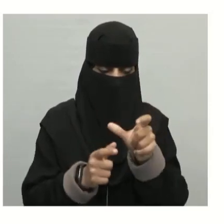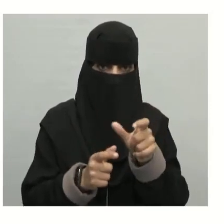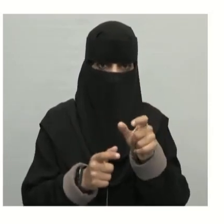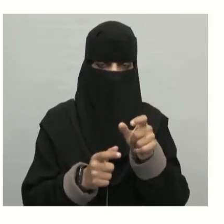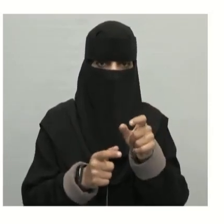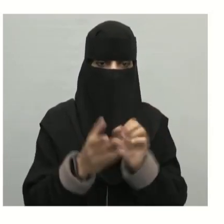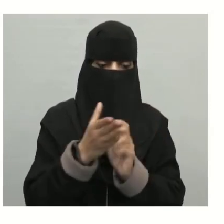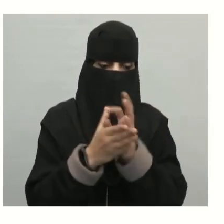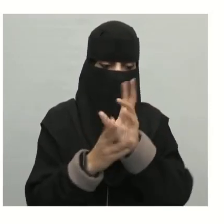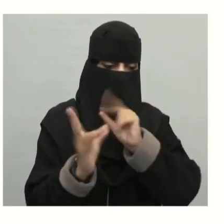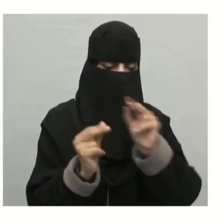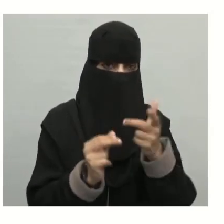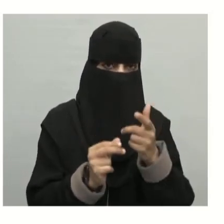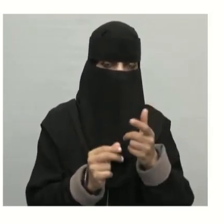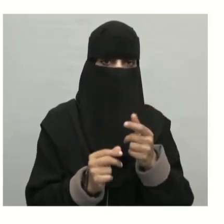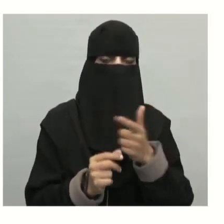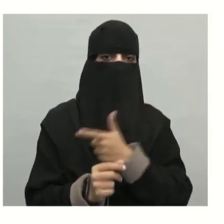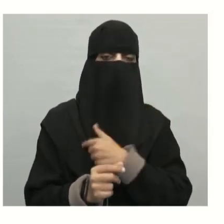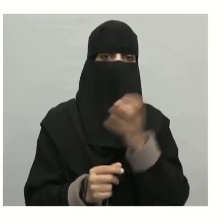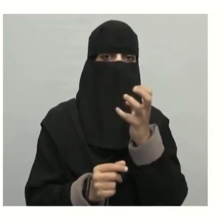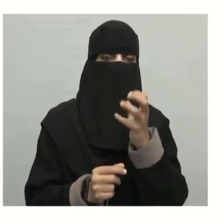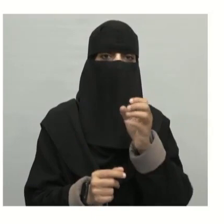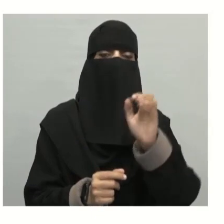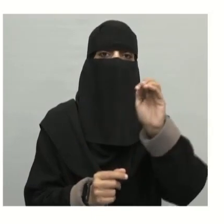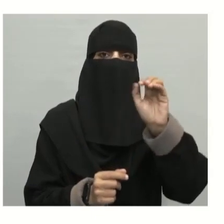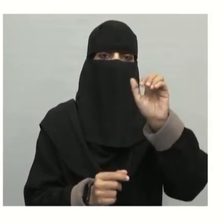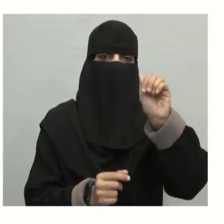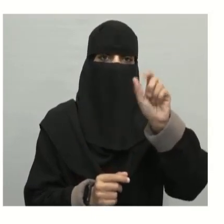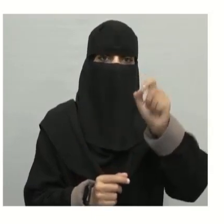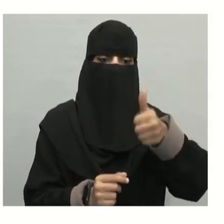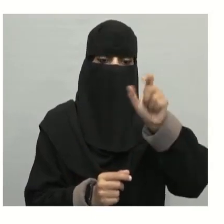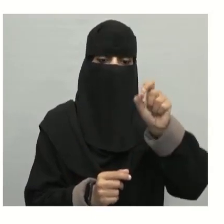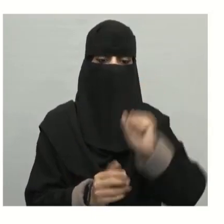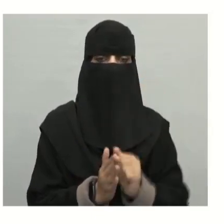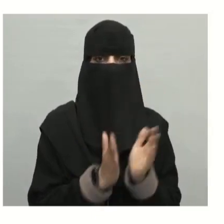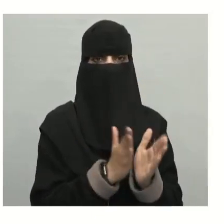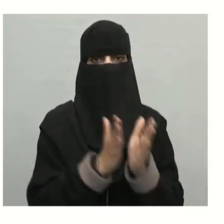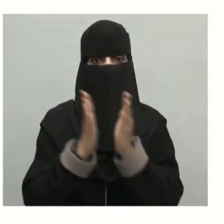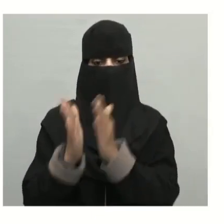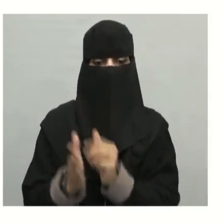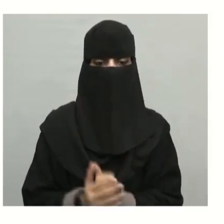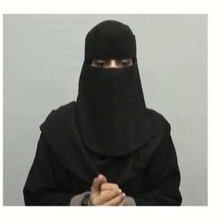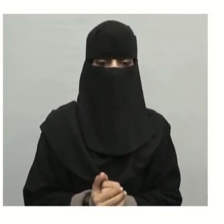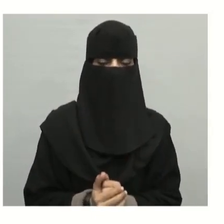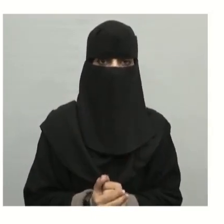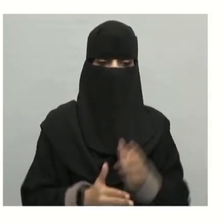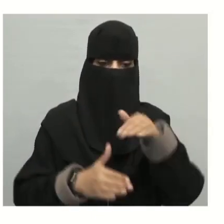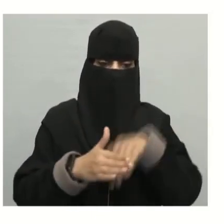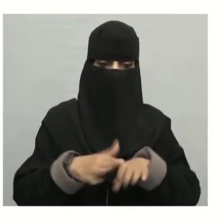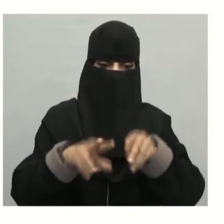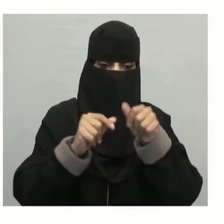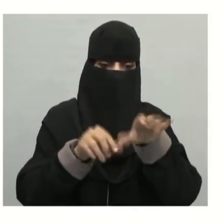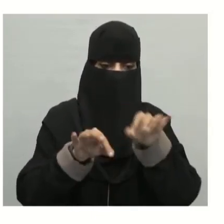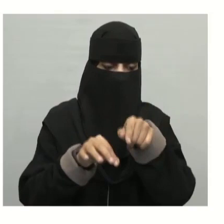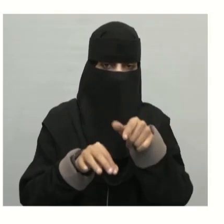الغازات مثل حجر الخفاف الصخور الناتجه عن الصهاره بعض